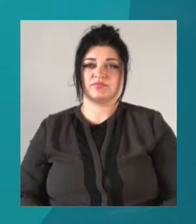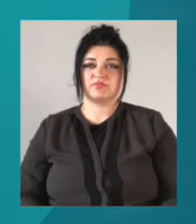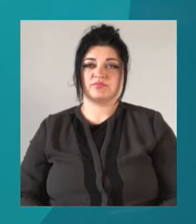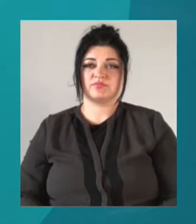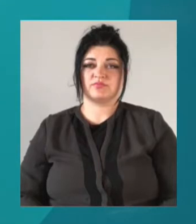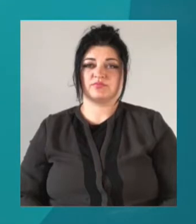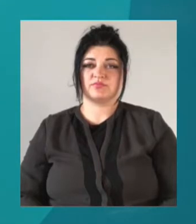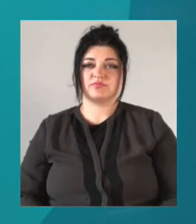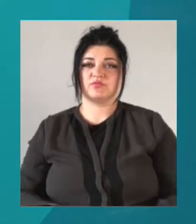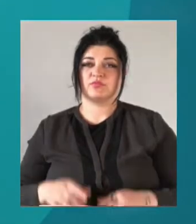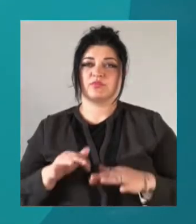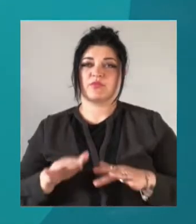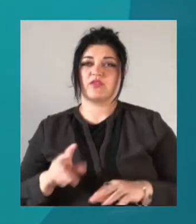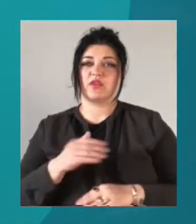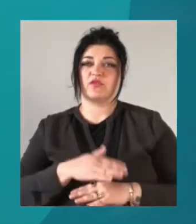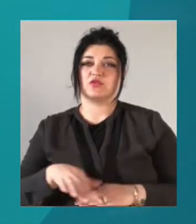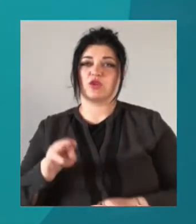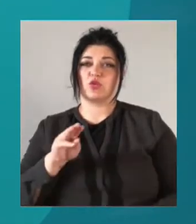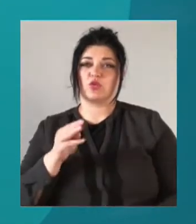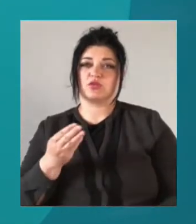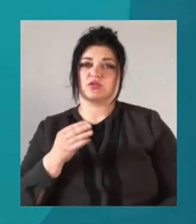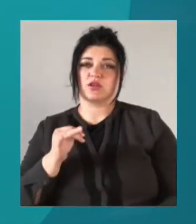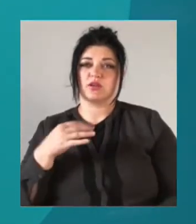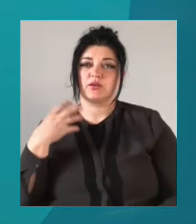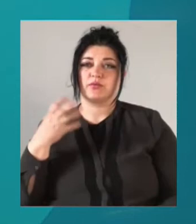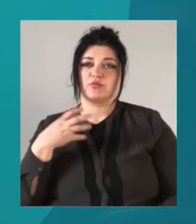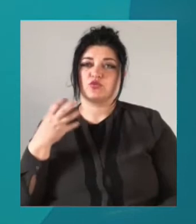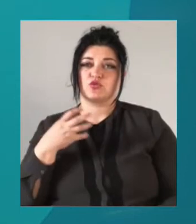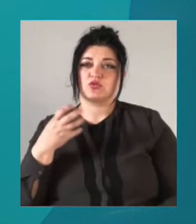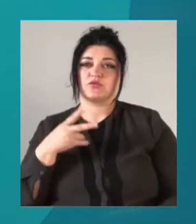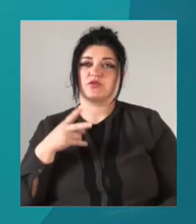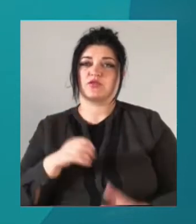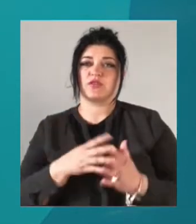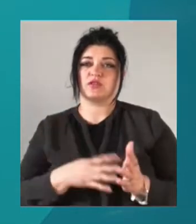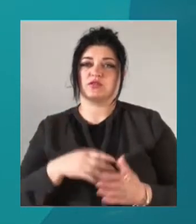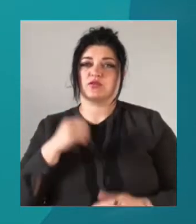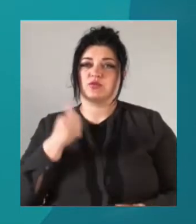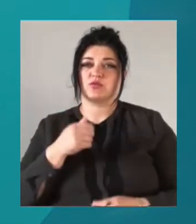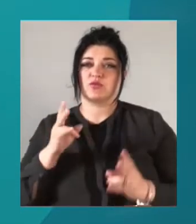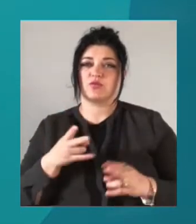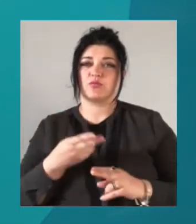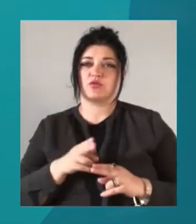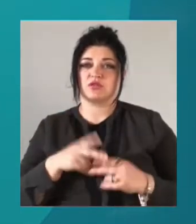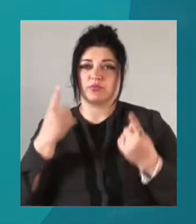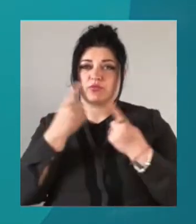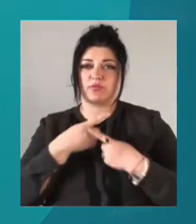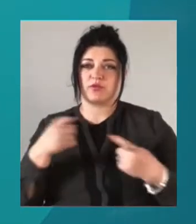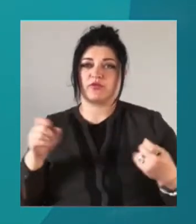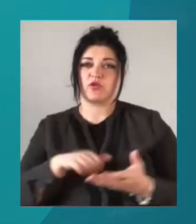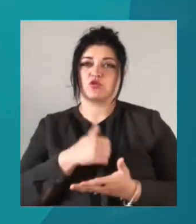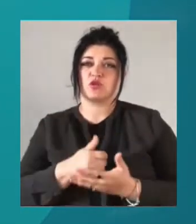пожежі на розі вулиць Троїцька та Пушкінська, що сталося 4 грудня 2019 року. Про це повідомив очільник